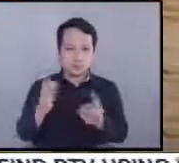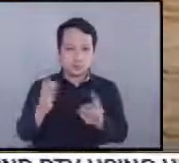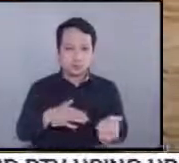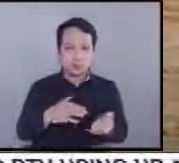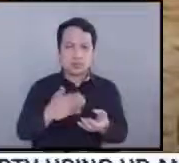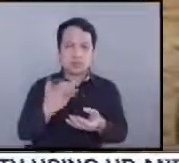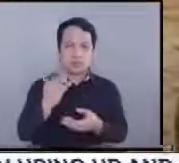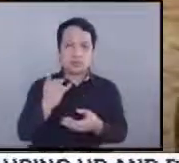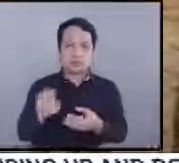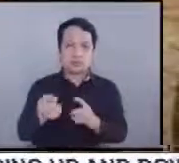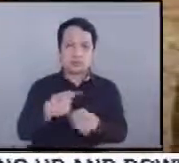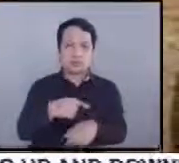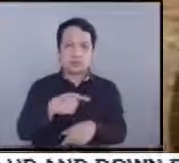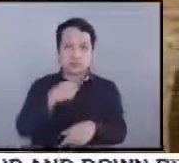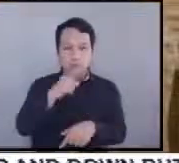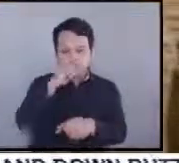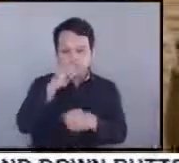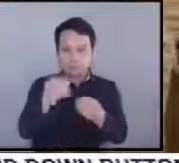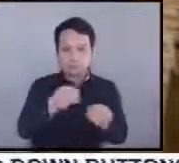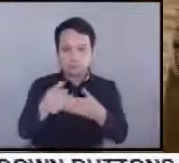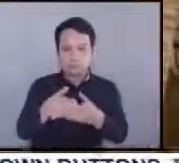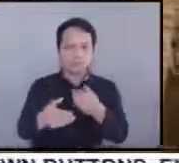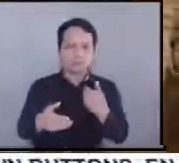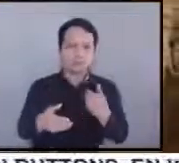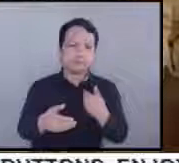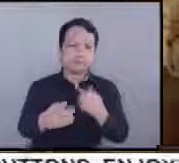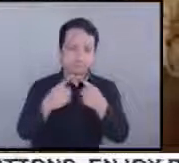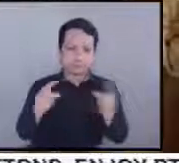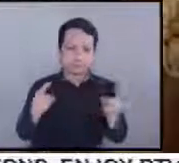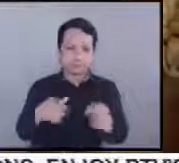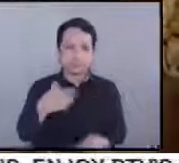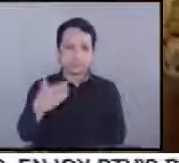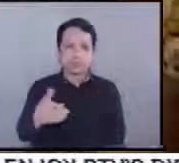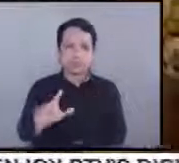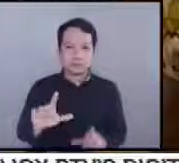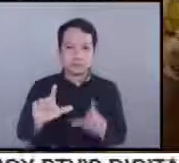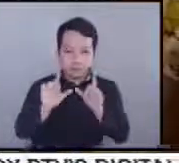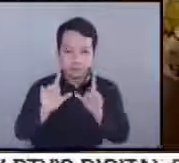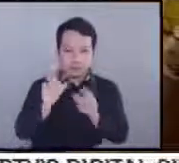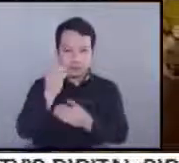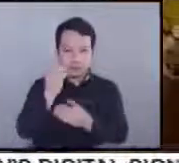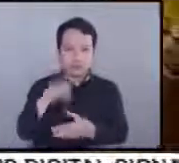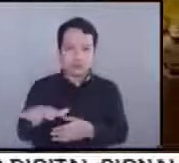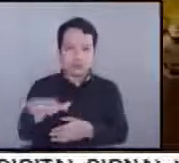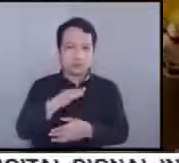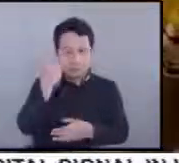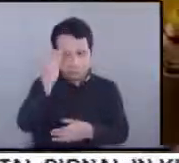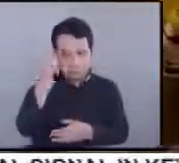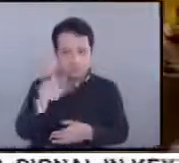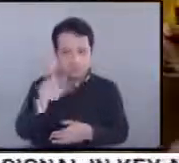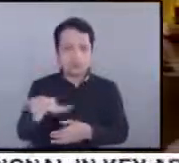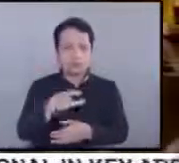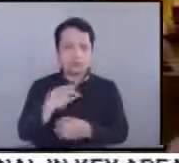mga illegal operators. Idineklara na ring wanted individual ang may-ari ng illegal refinery.